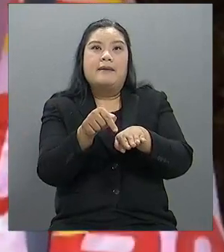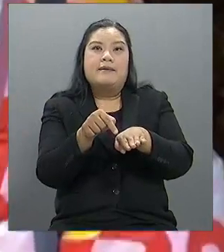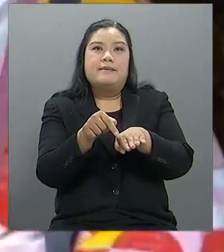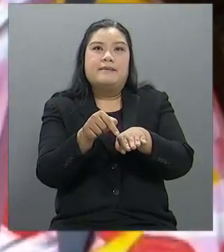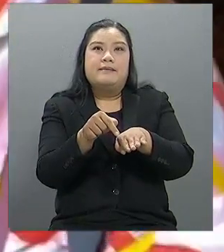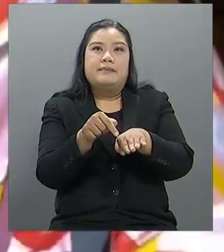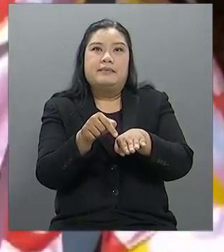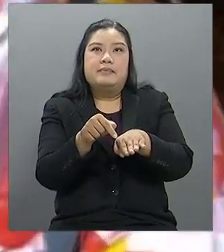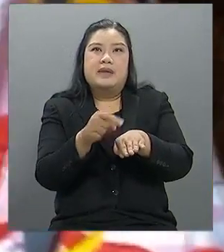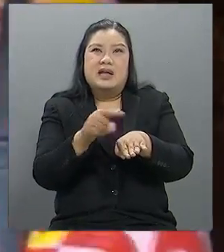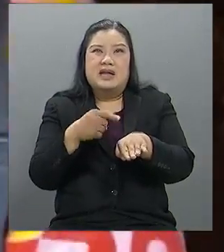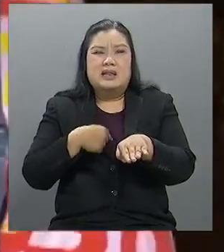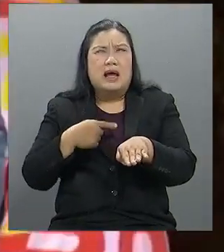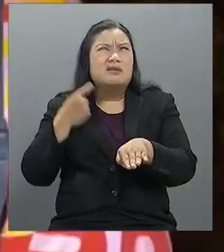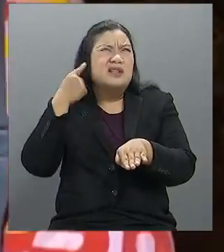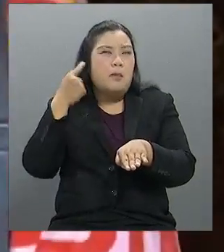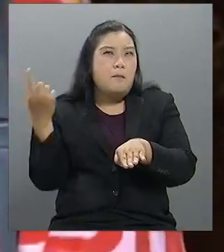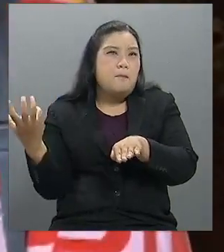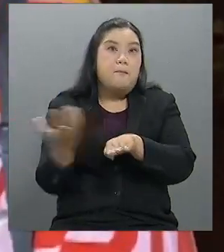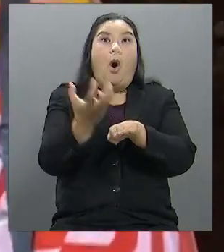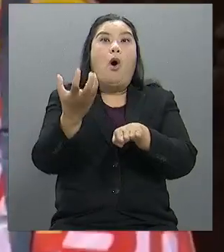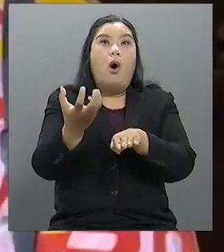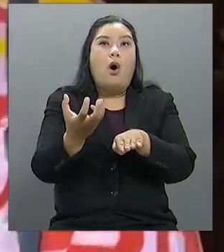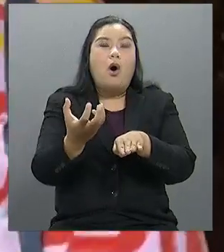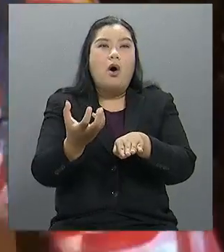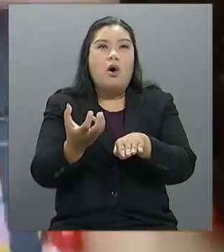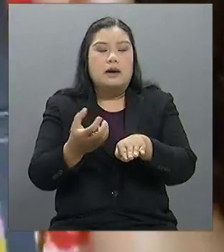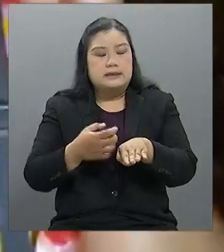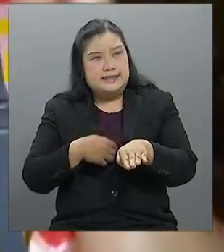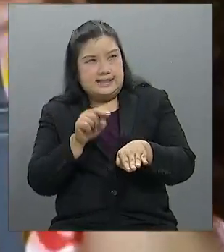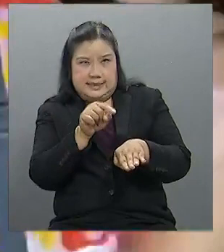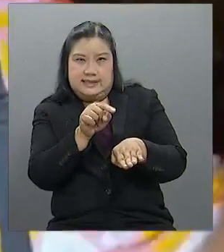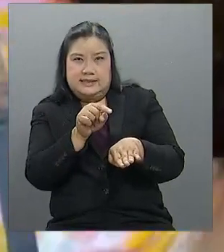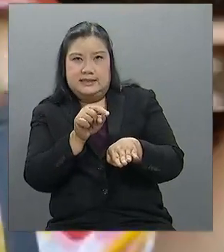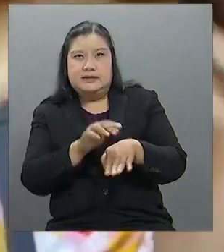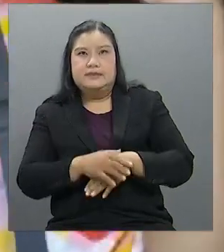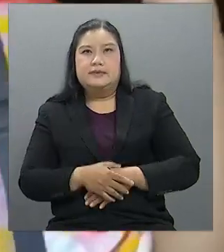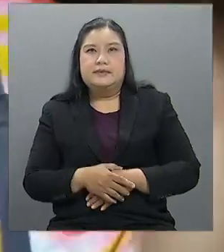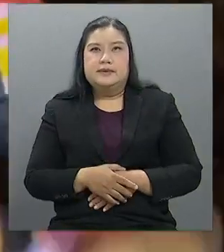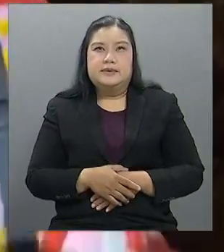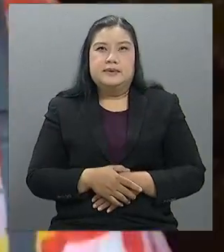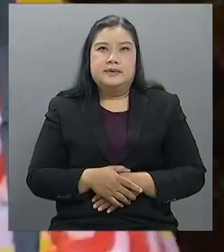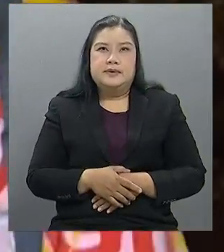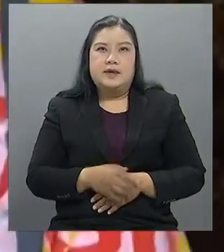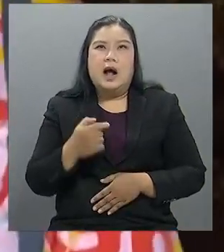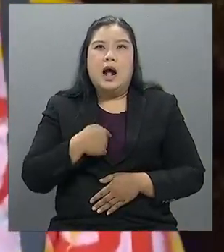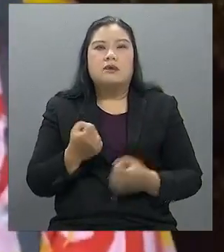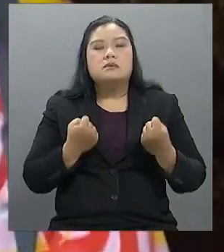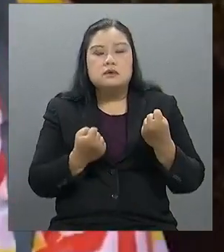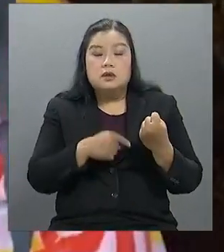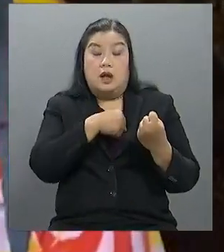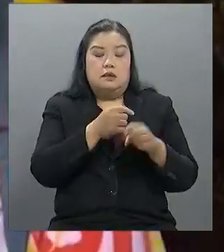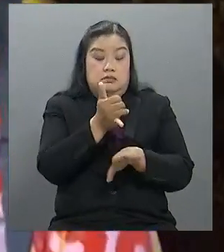แต่ตุ้มที่ดังคือมันเหมือนตุ้มที่พิการเพราะว่ากำลังเคลิ้มจะหลับแล้วเข